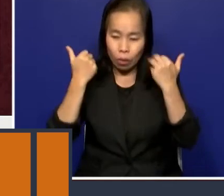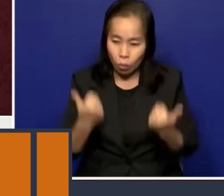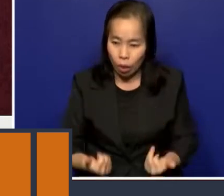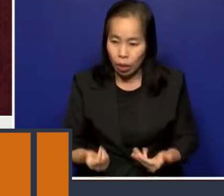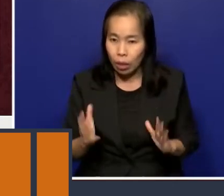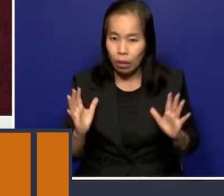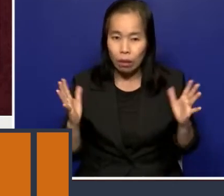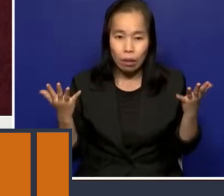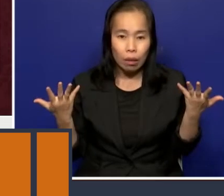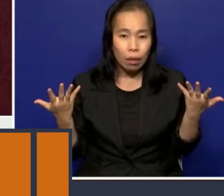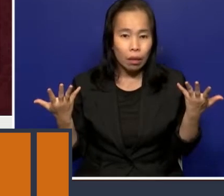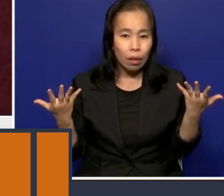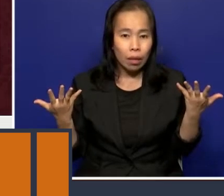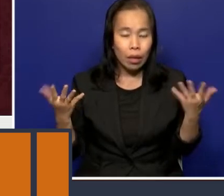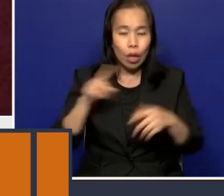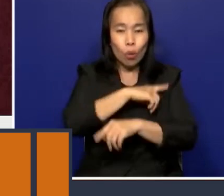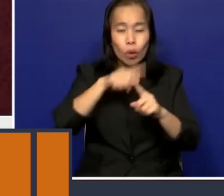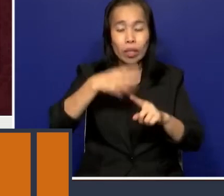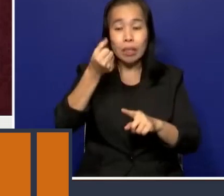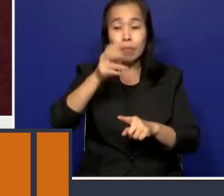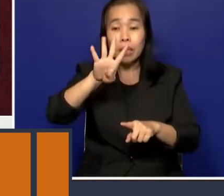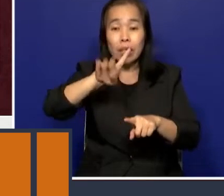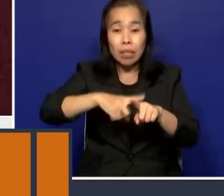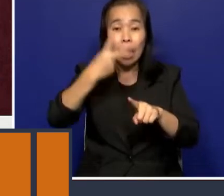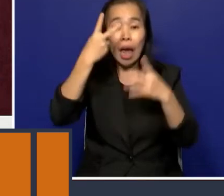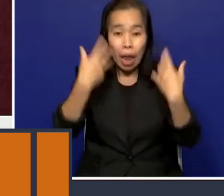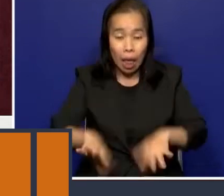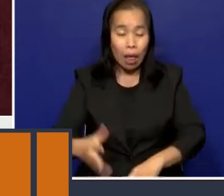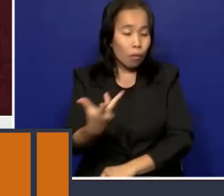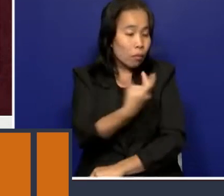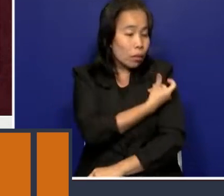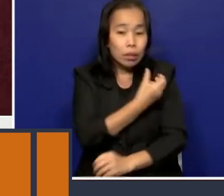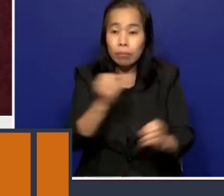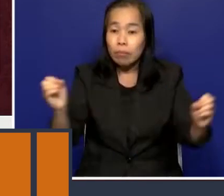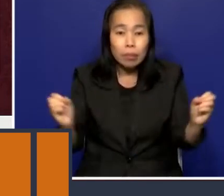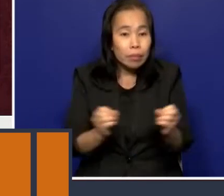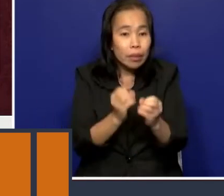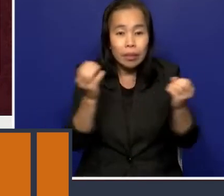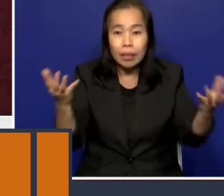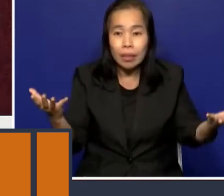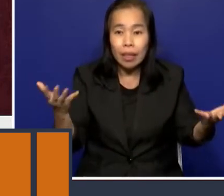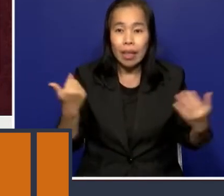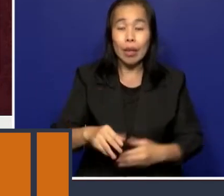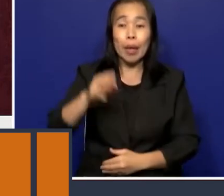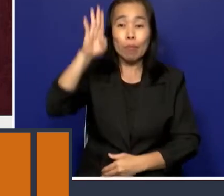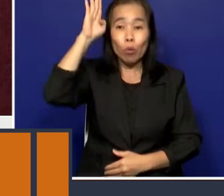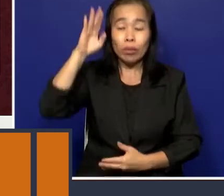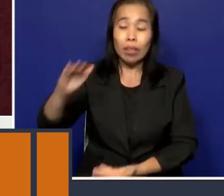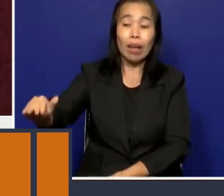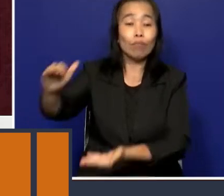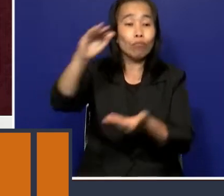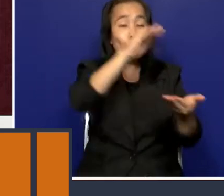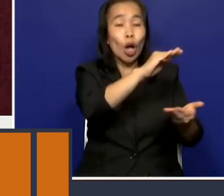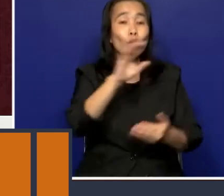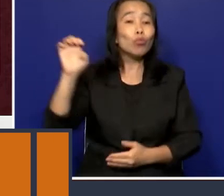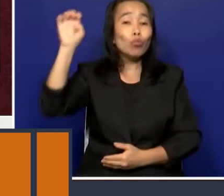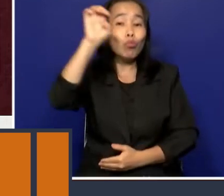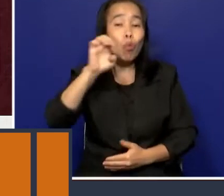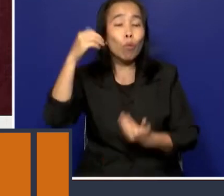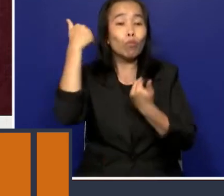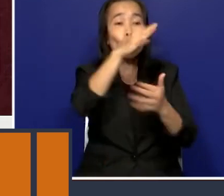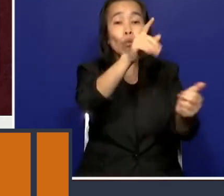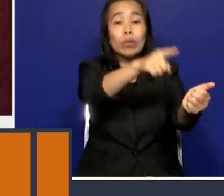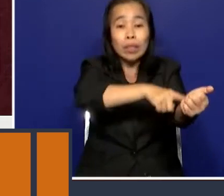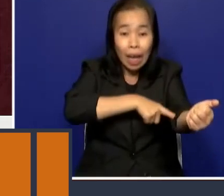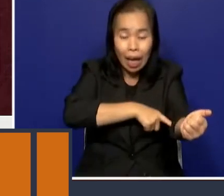รักก็ไมได้รกสมใจครทานปทานสุดท้ายเมื่อ AstraZenecaส่งมอดวัซินใหกสาภาพยุหราช้าEU